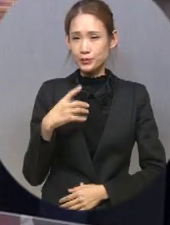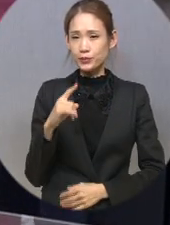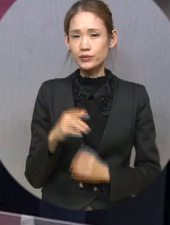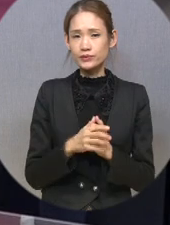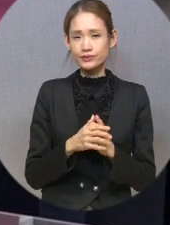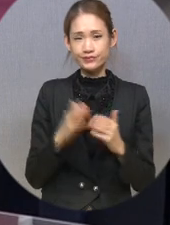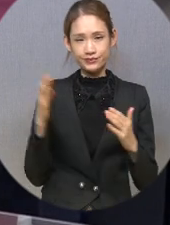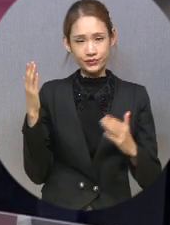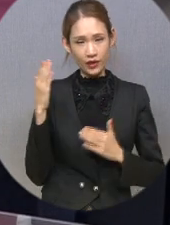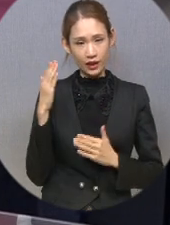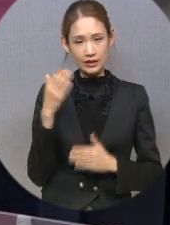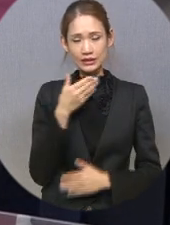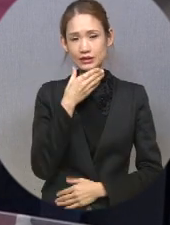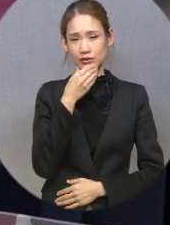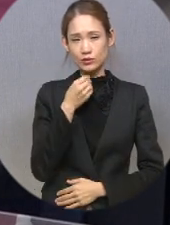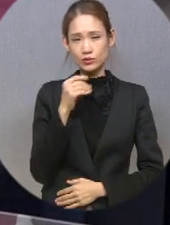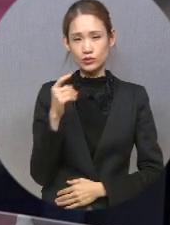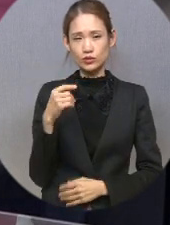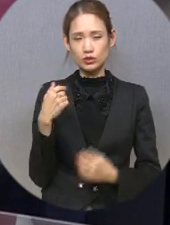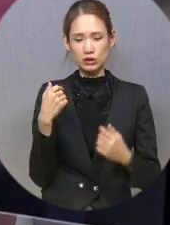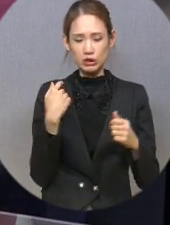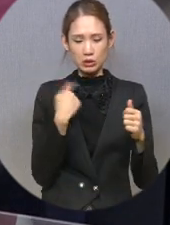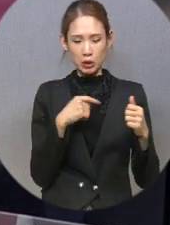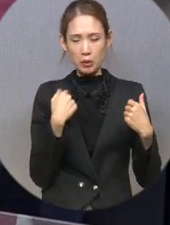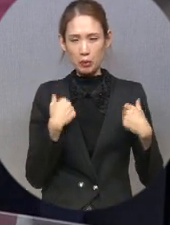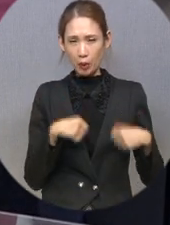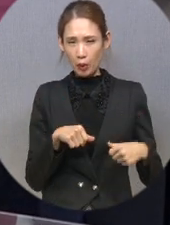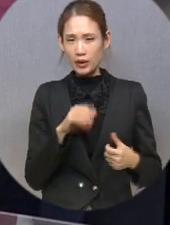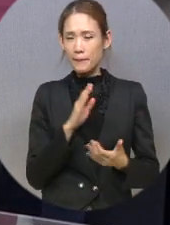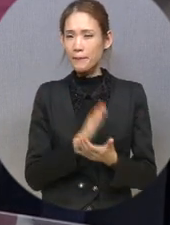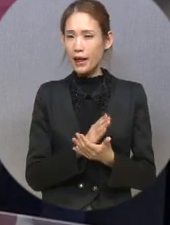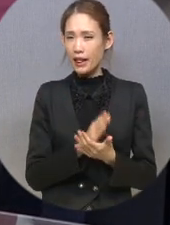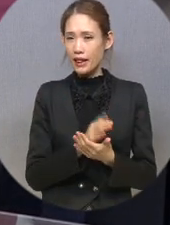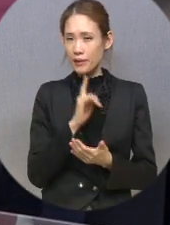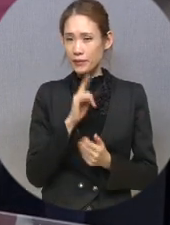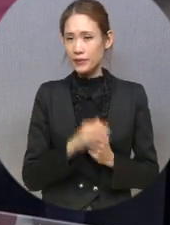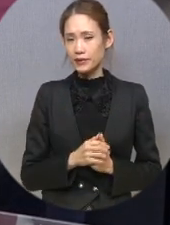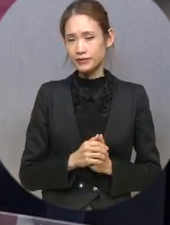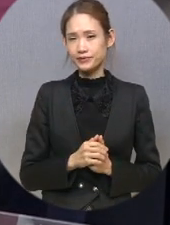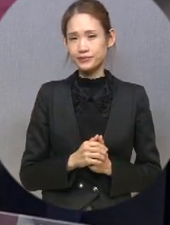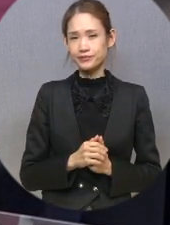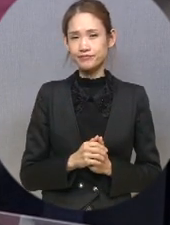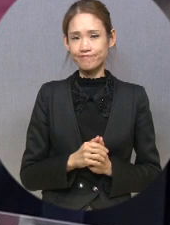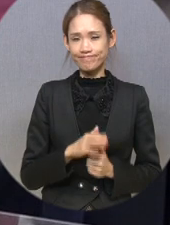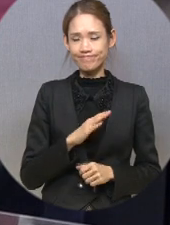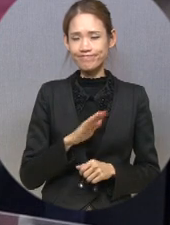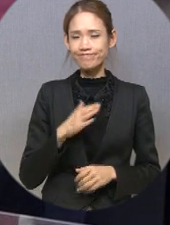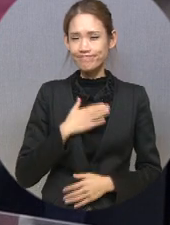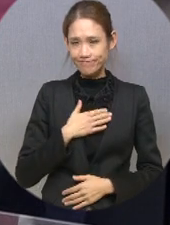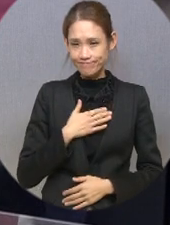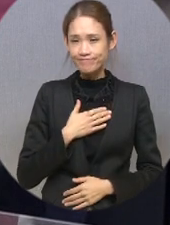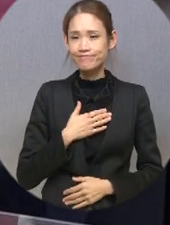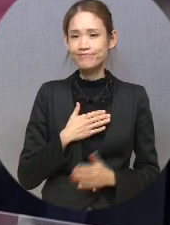학생 행복이 교육 포기로 가서는 안 된다는 그런 말씀이시군요. 예. 잘 알겠습니다.